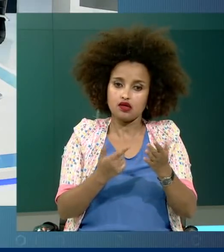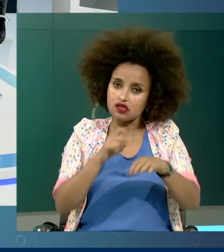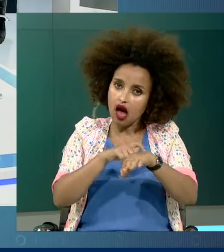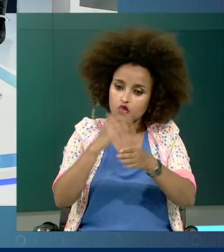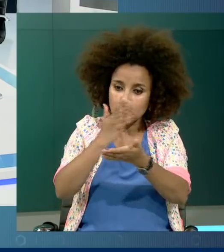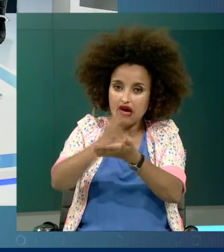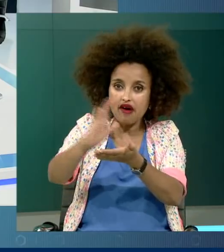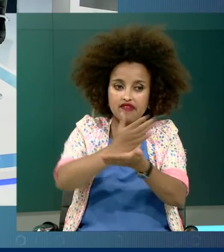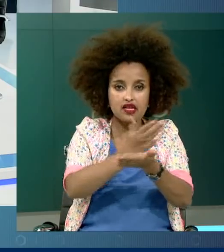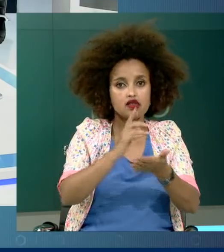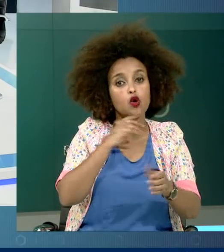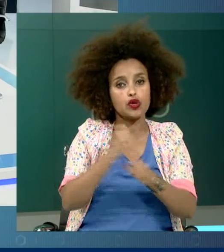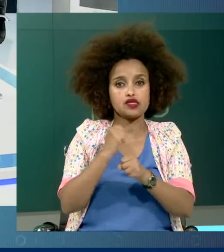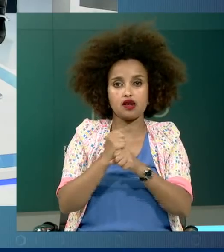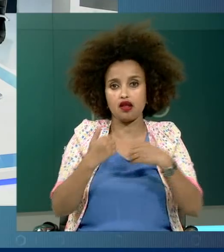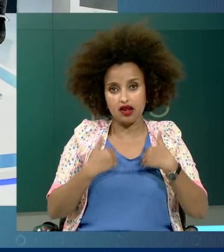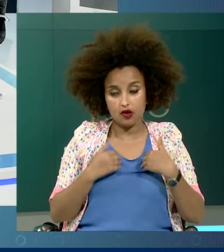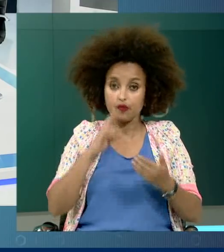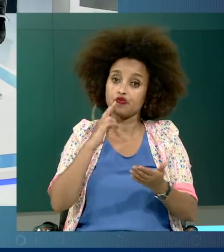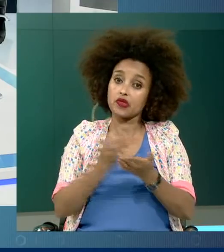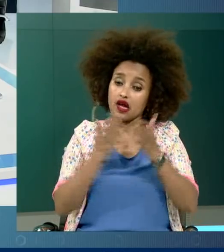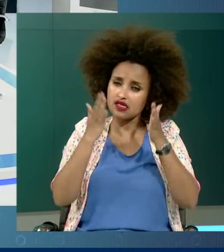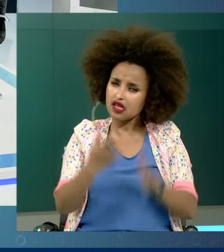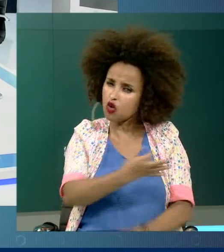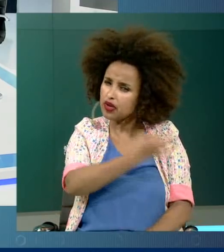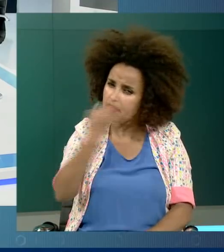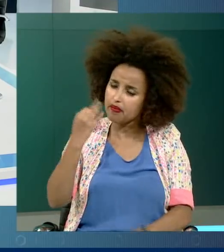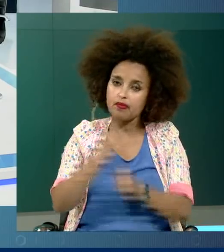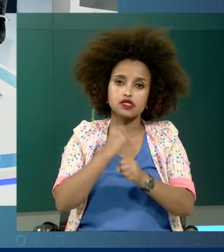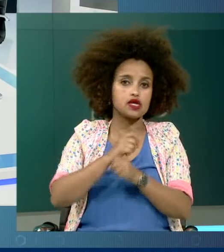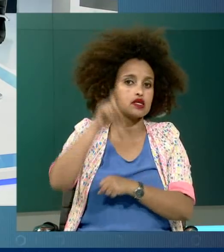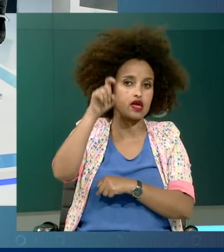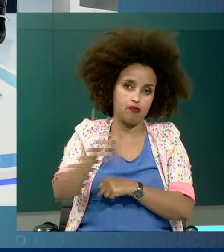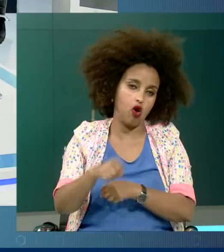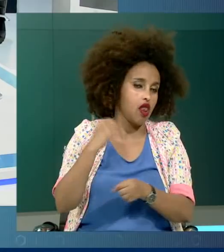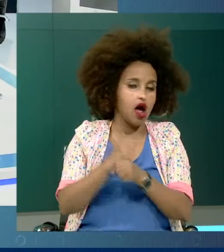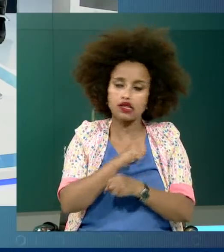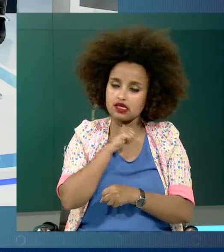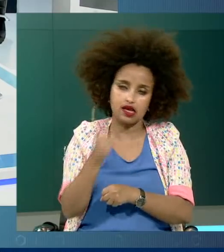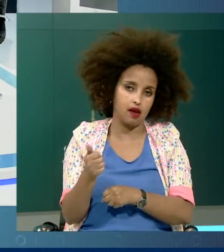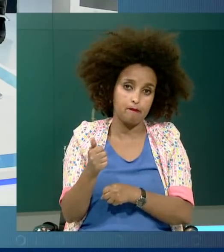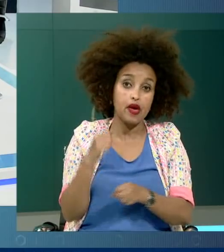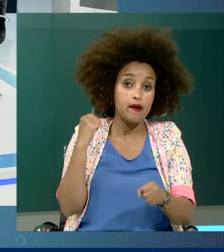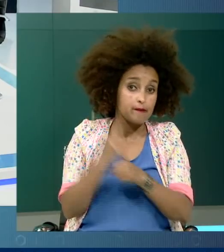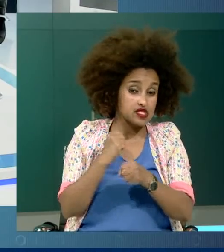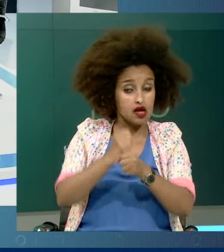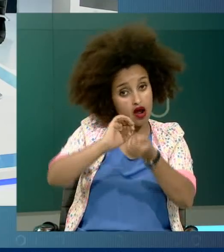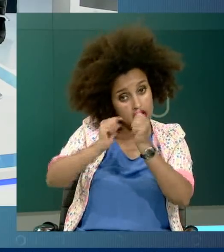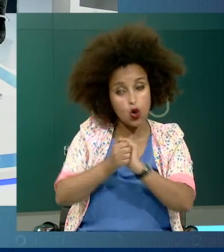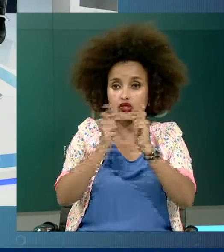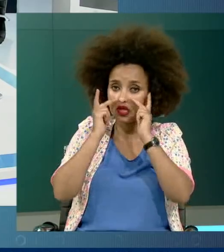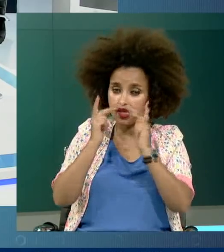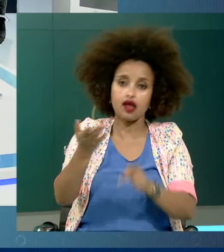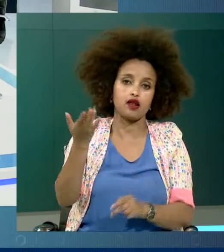ሰዓቱን ከፋፍሎ ነው እየተጠቀመ ያለው እና ጋዜጠኛው በደንብ መስራት አለበት። እውነትም አልተሰራም፣ ቢሰራ ለውጦችን እናይ